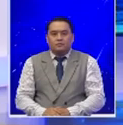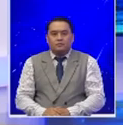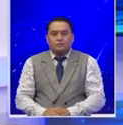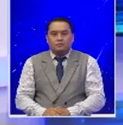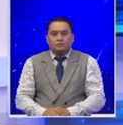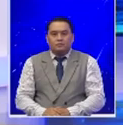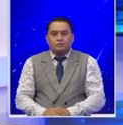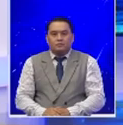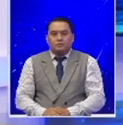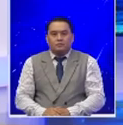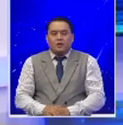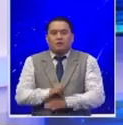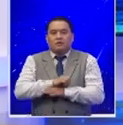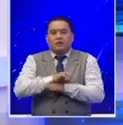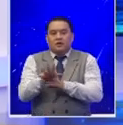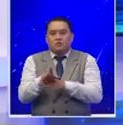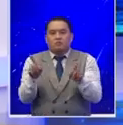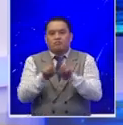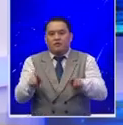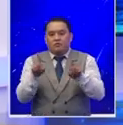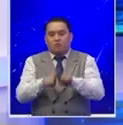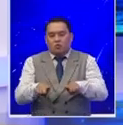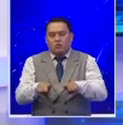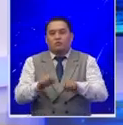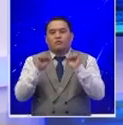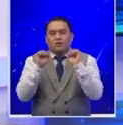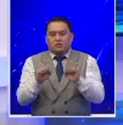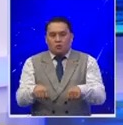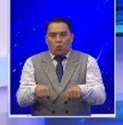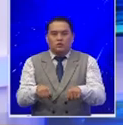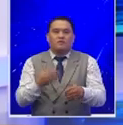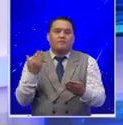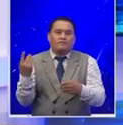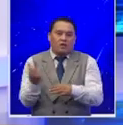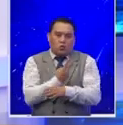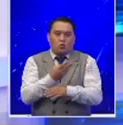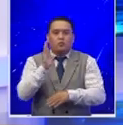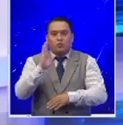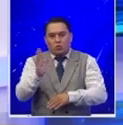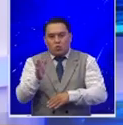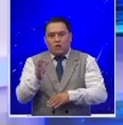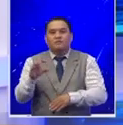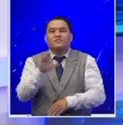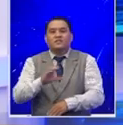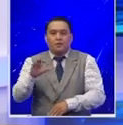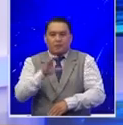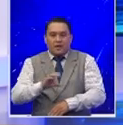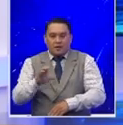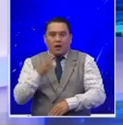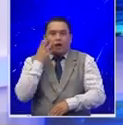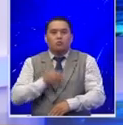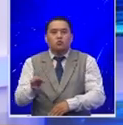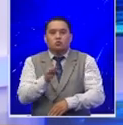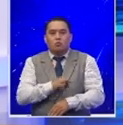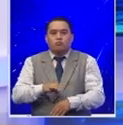Продолжаем выпуск. Первая волна коронавируса пройдена. Однако эксперты предрекают вторую волну, и уже в сентябре к ней Алматинская